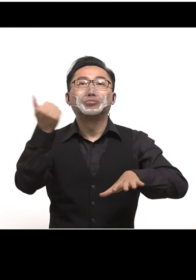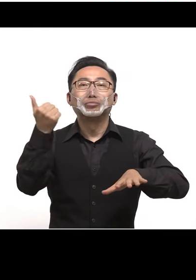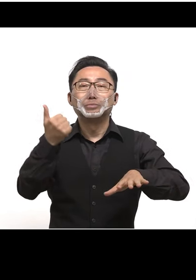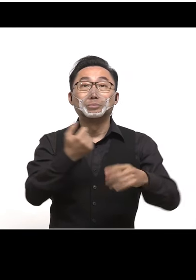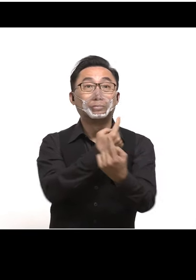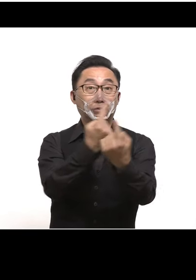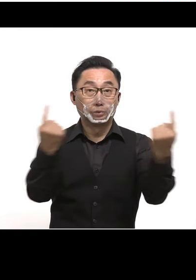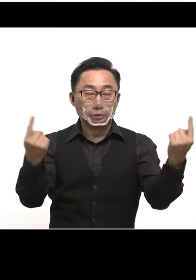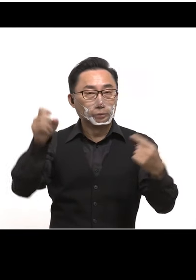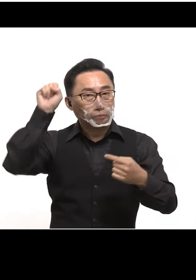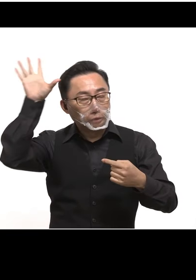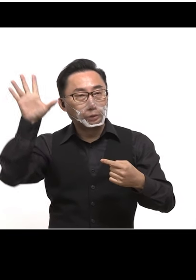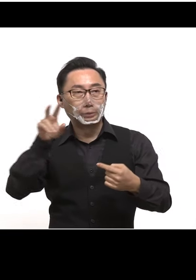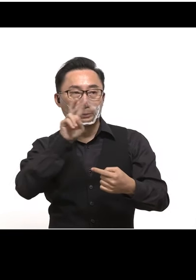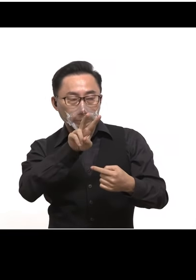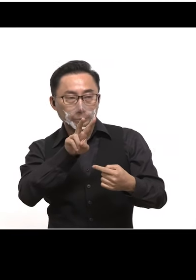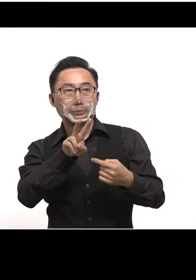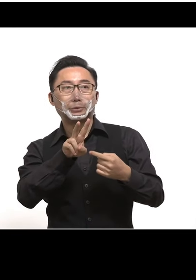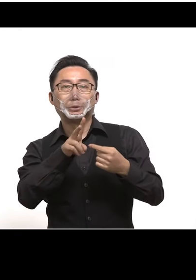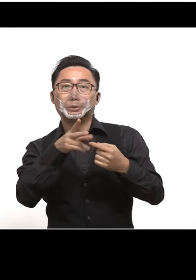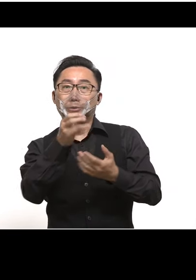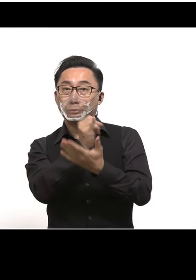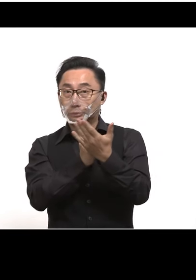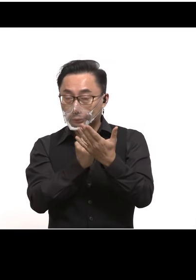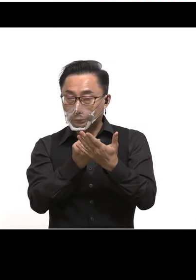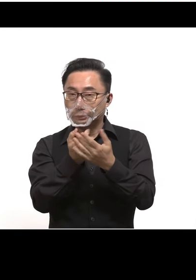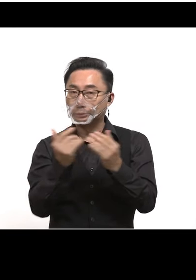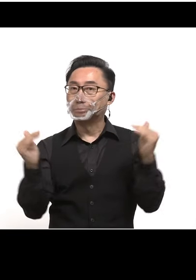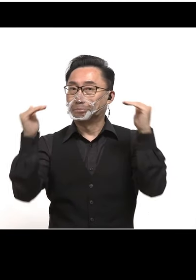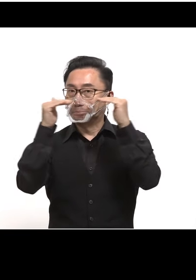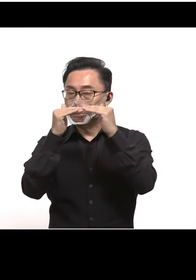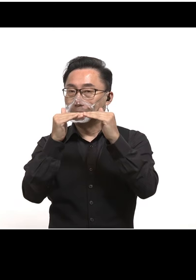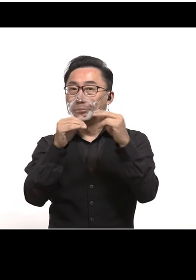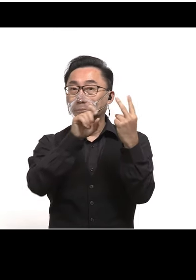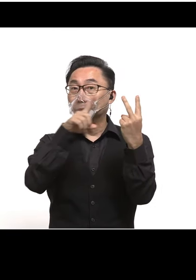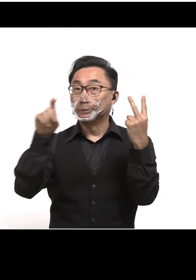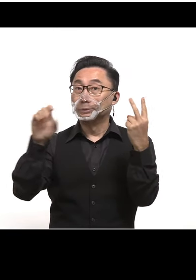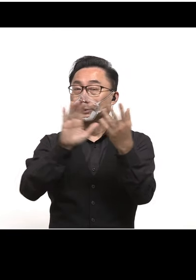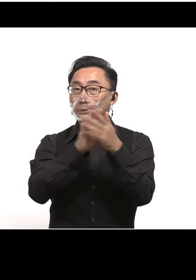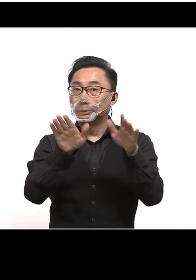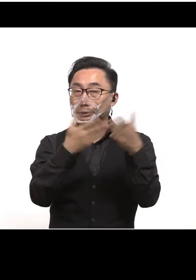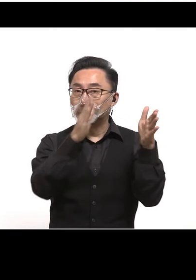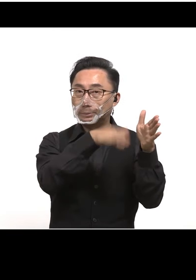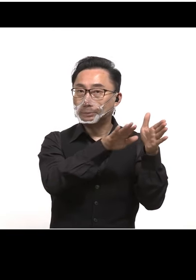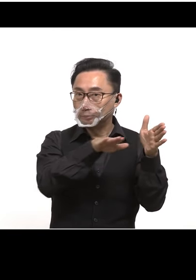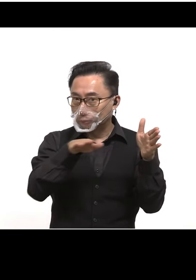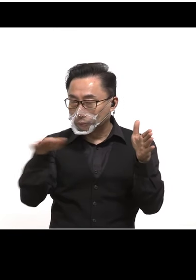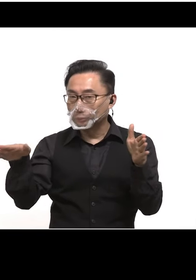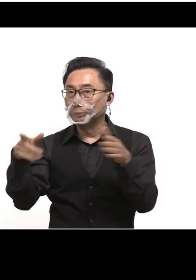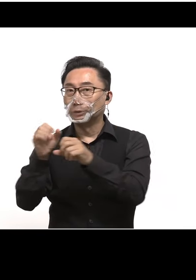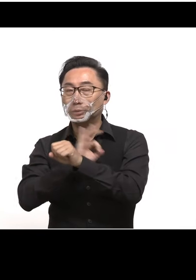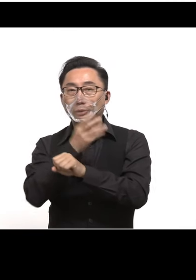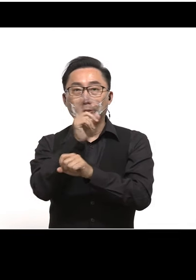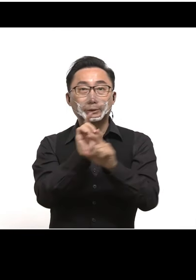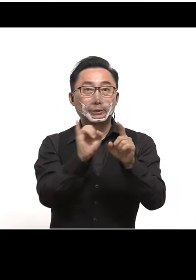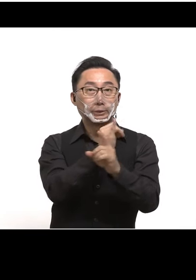享有創作和欣賞藝術的平等機會。因此在2019年開始，馬會和香港藝術節聯